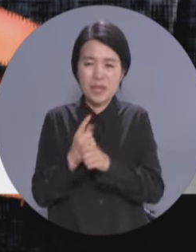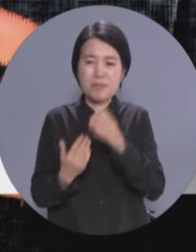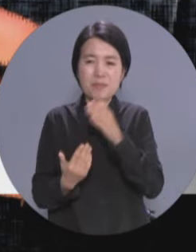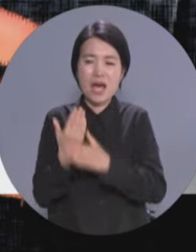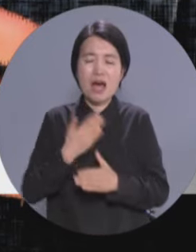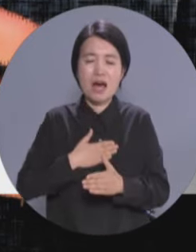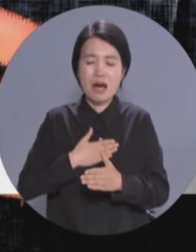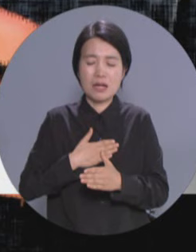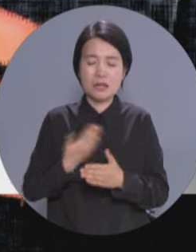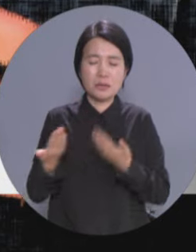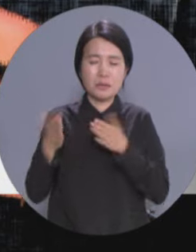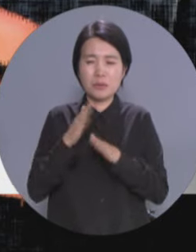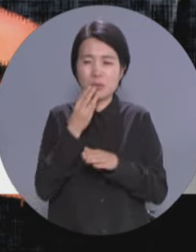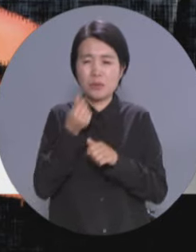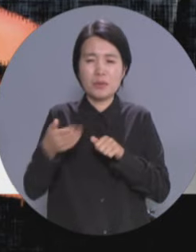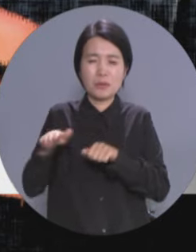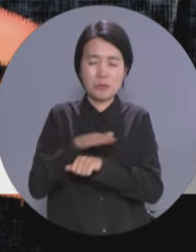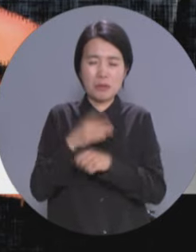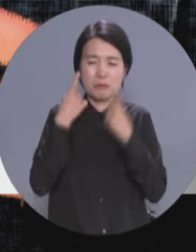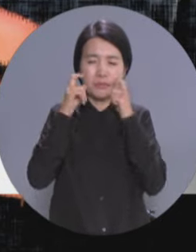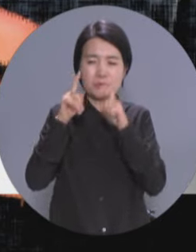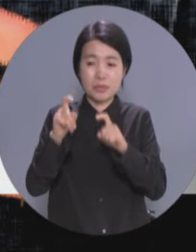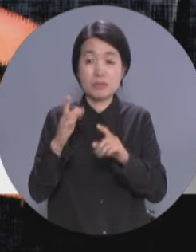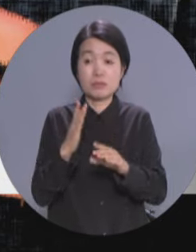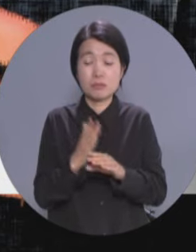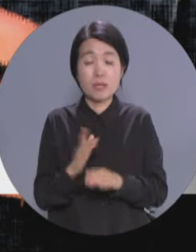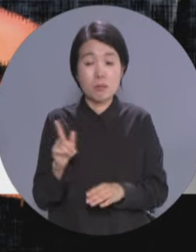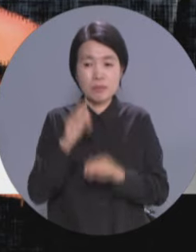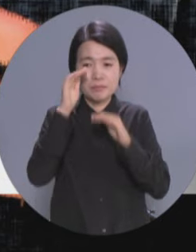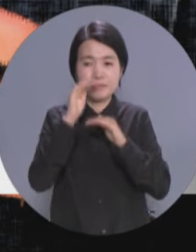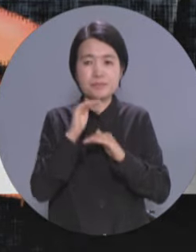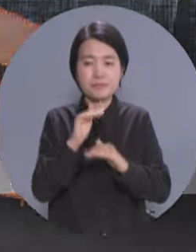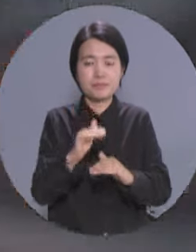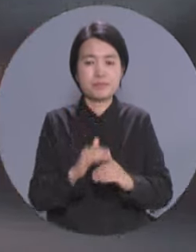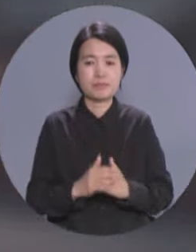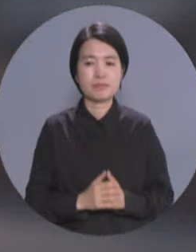은폐하려 했다는 의혹이 제기되고 있습니다 김단비